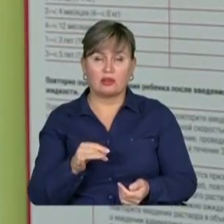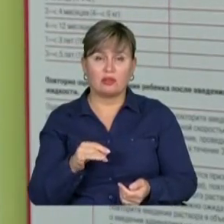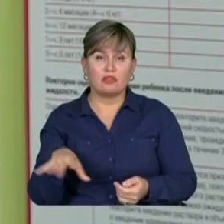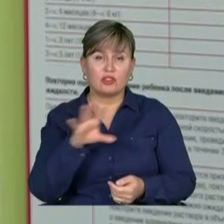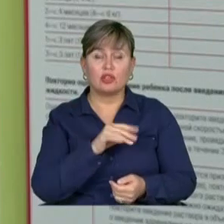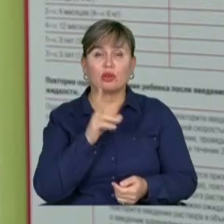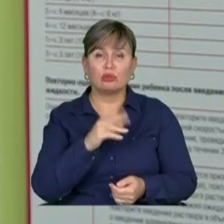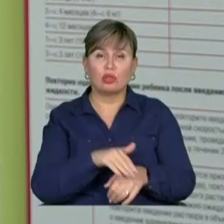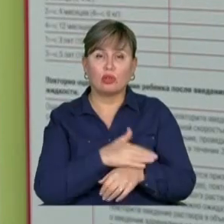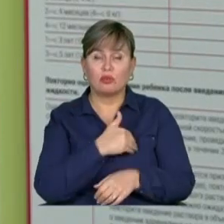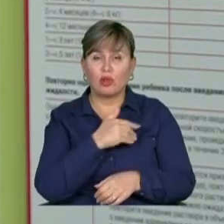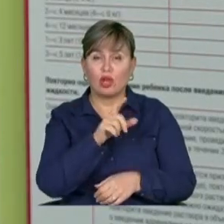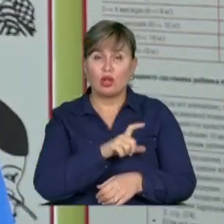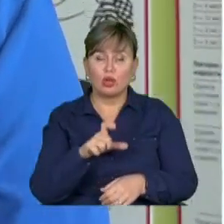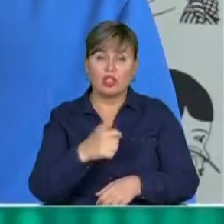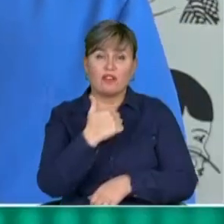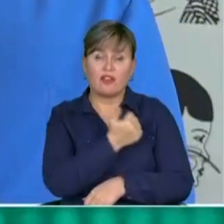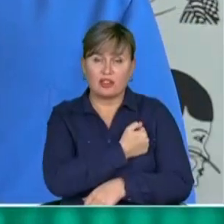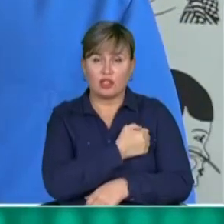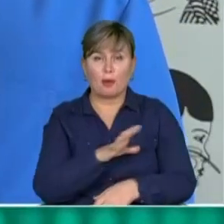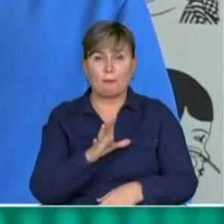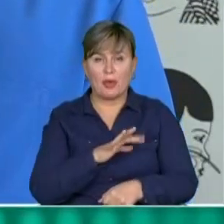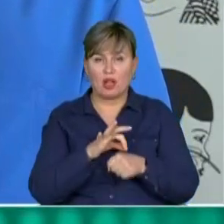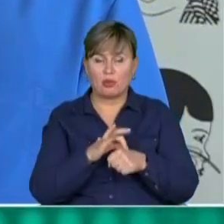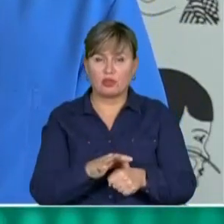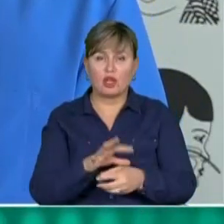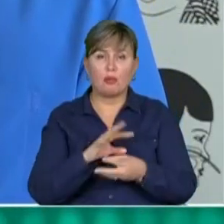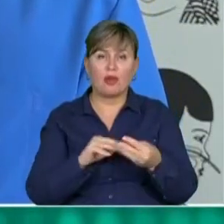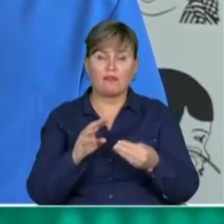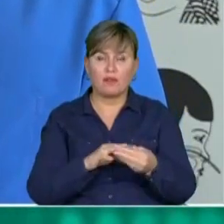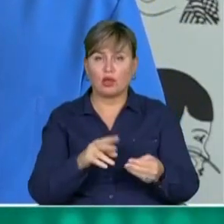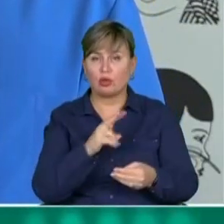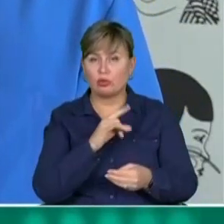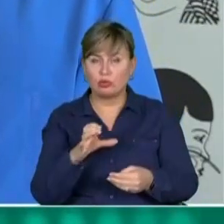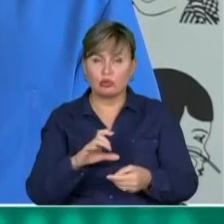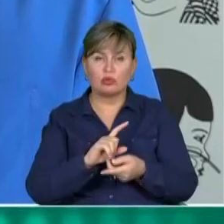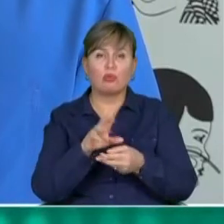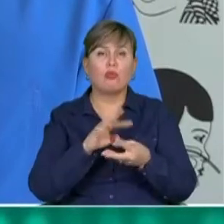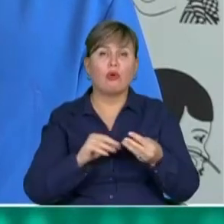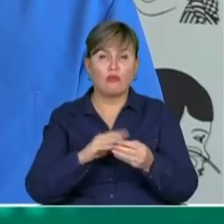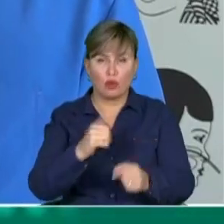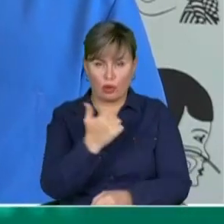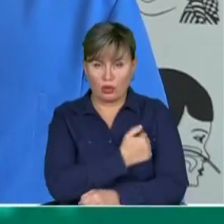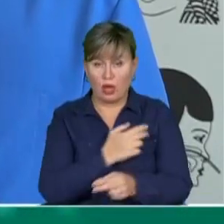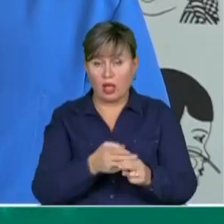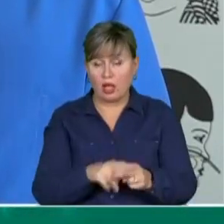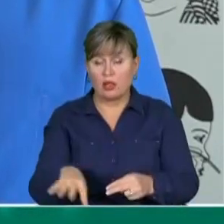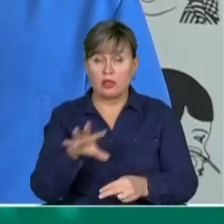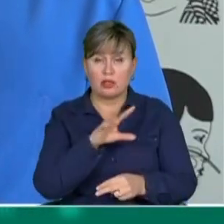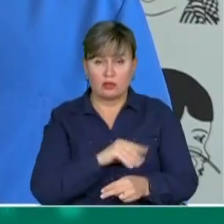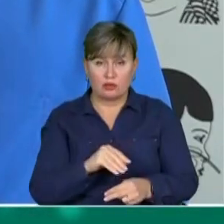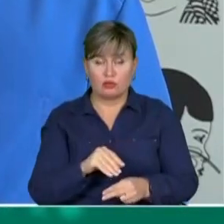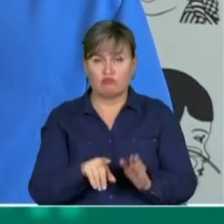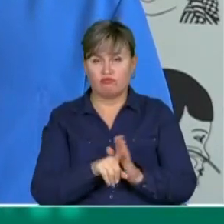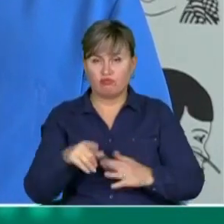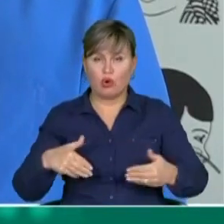добровольно люди вакцинировались, проводили повторный курс вакцинации, проводили ревакцинацию, эти все моменты пошли